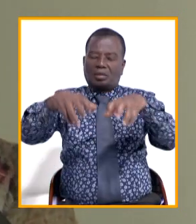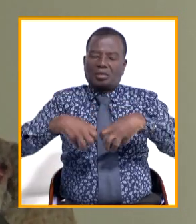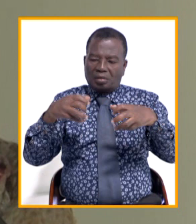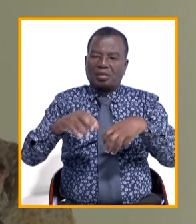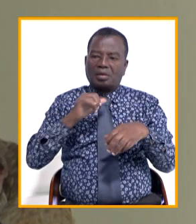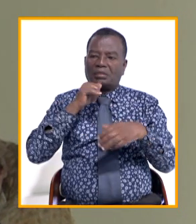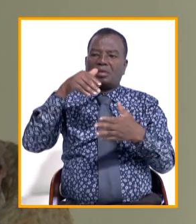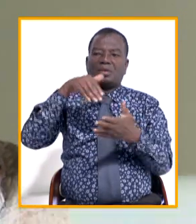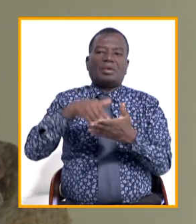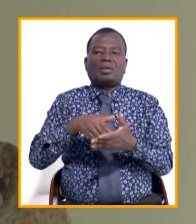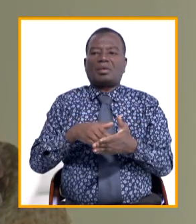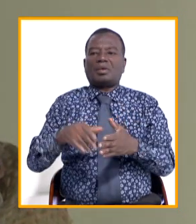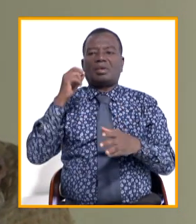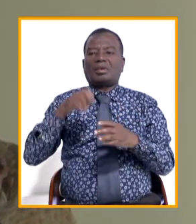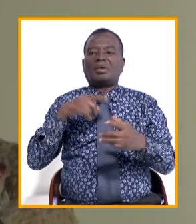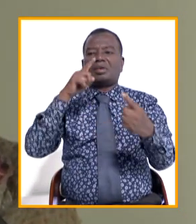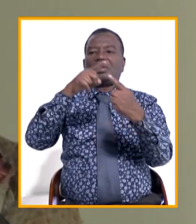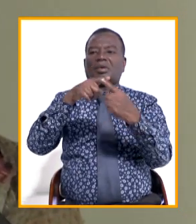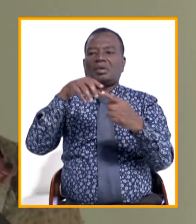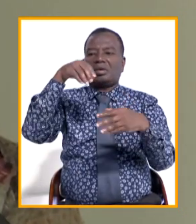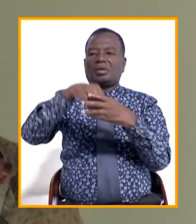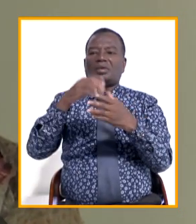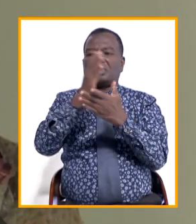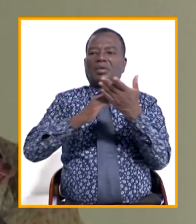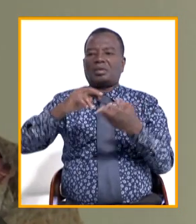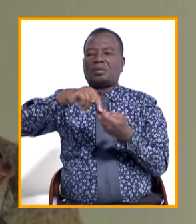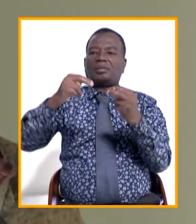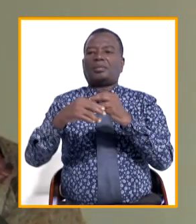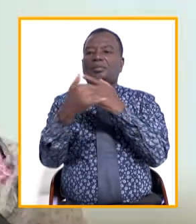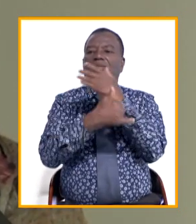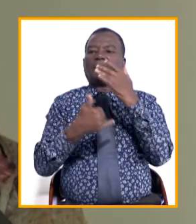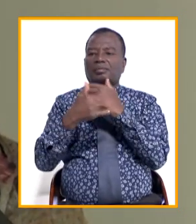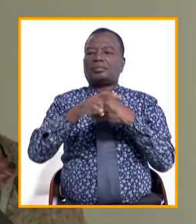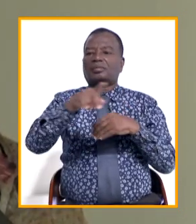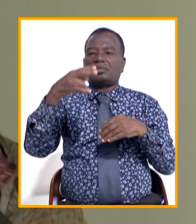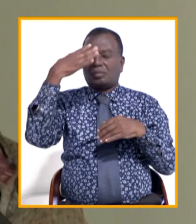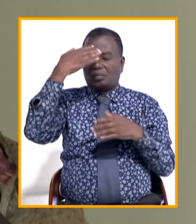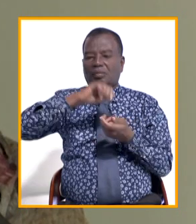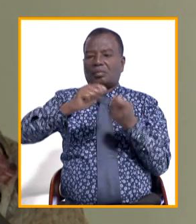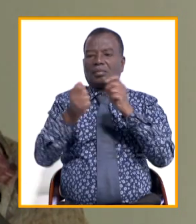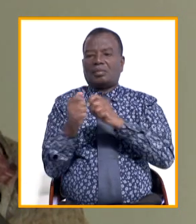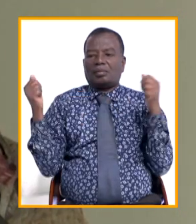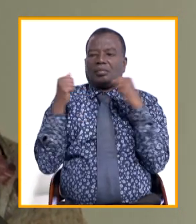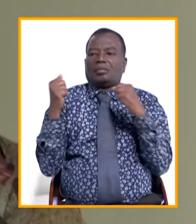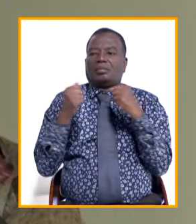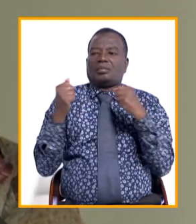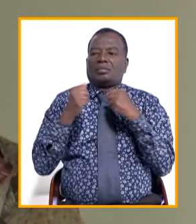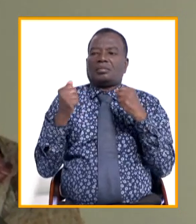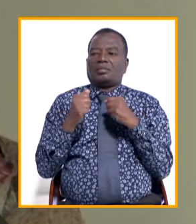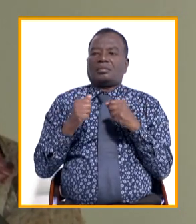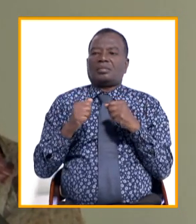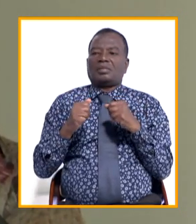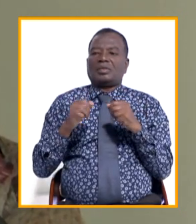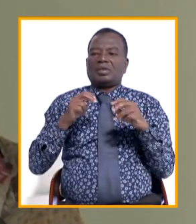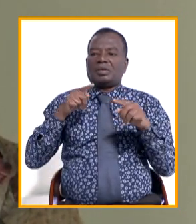qui n'a pas encore été atteint dans un certain nombre de pays. Vous connaissez également les changements climatiques, les